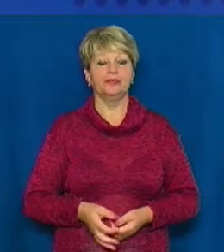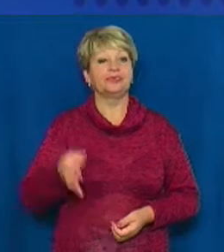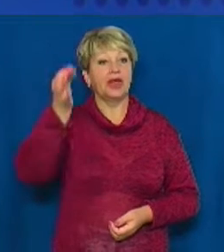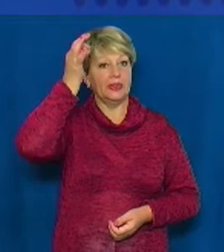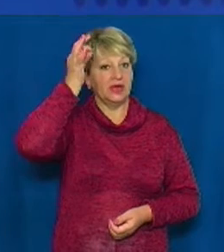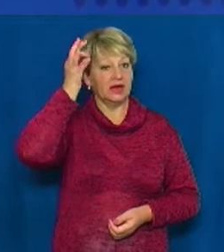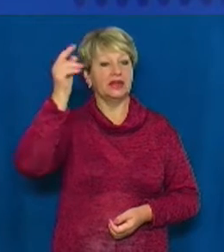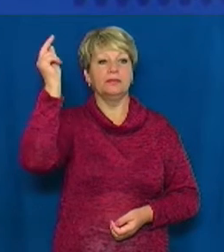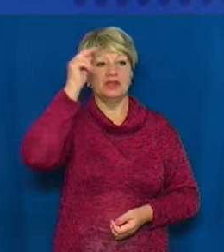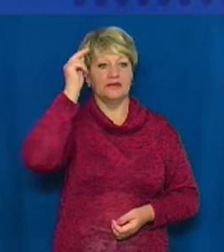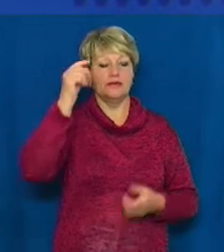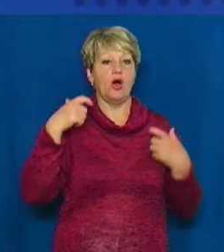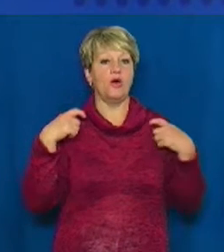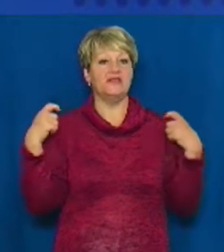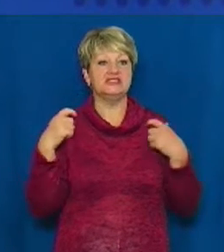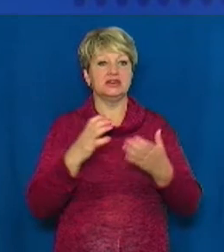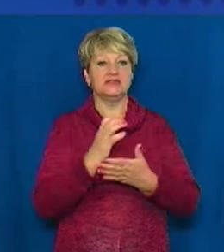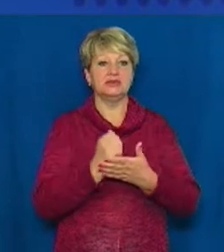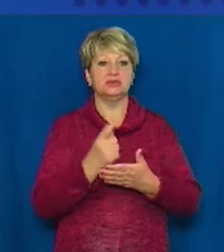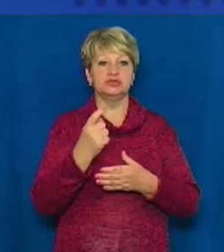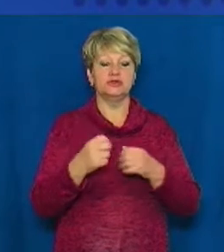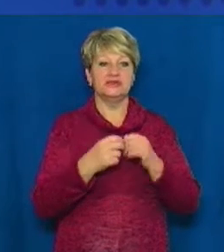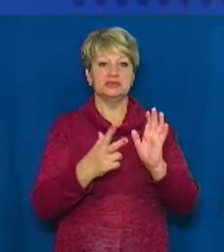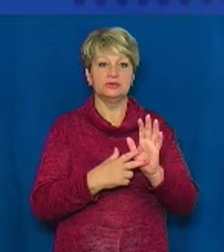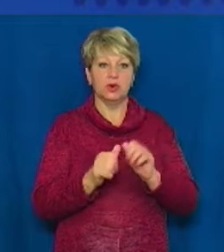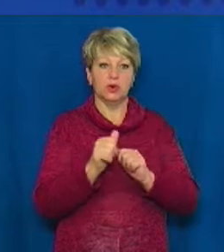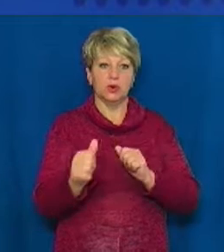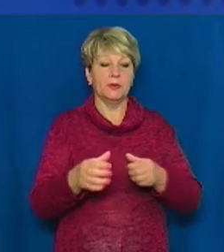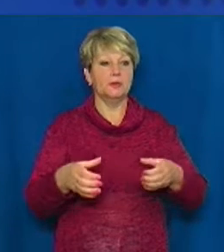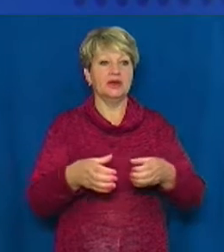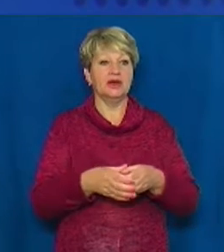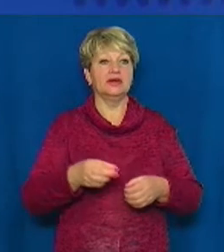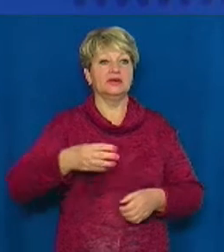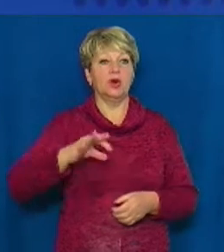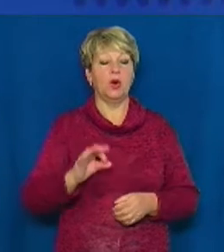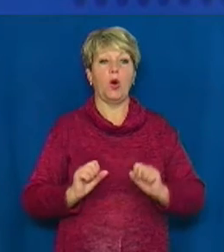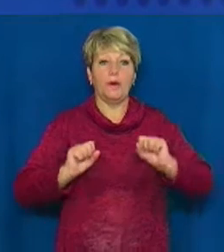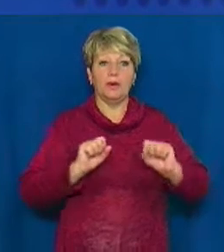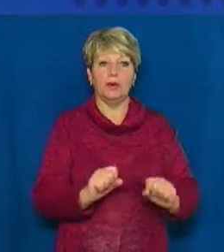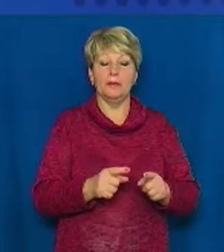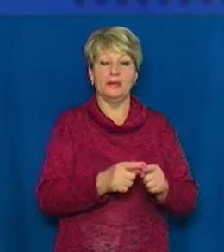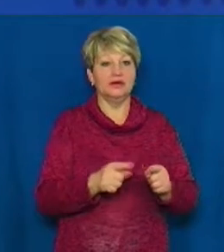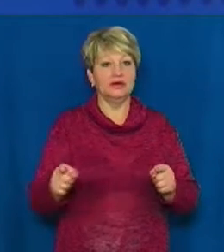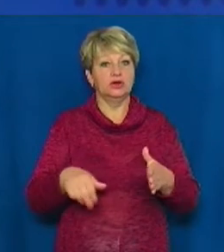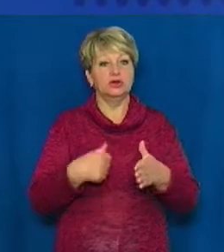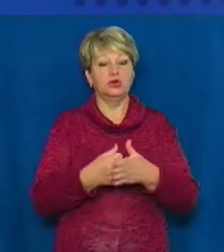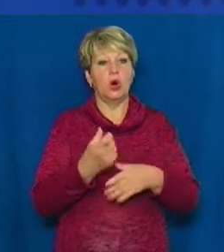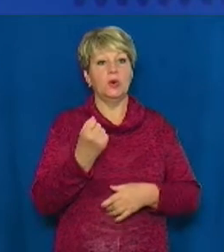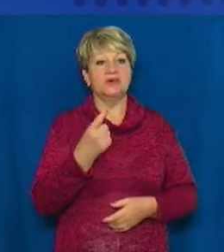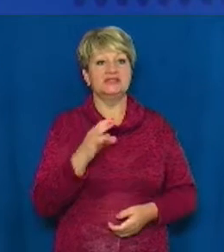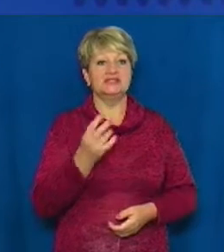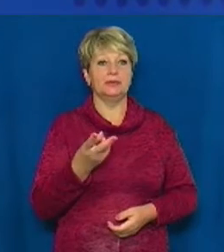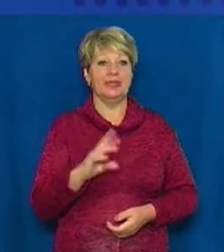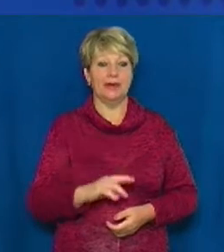Нагадаємо, навчання офіцерів-резервістів 118-ї окремої бригади територіальної оборони триватимуть до 11